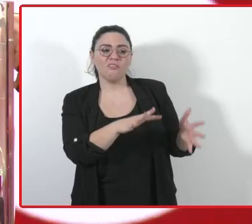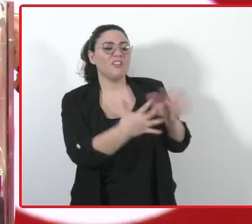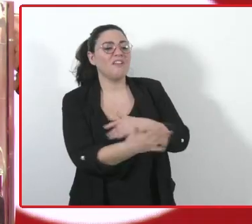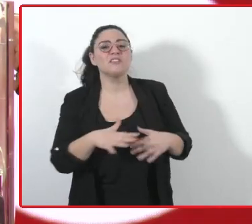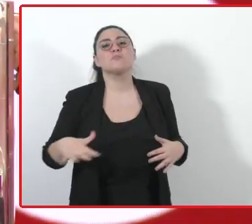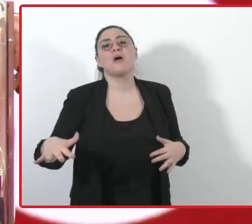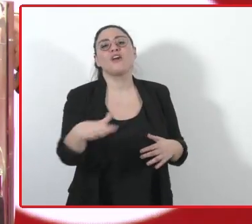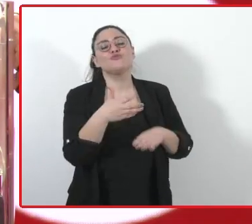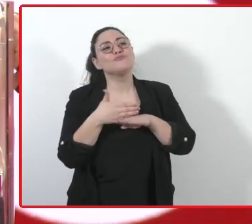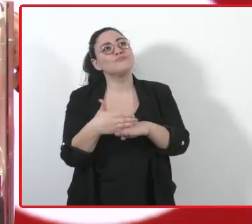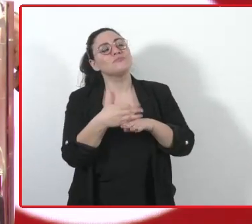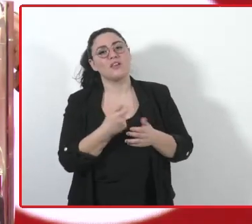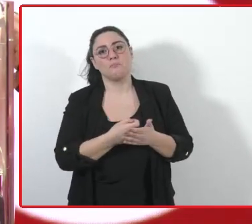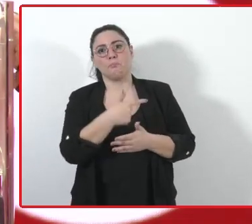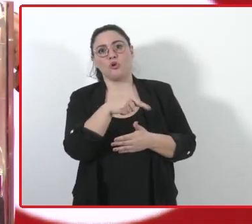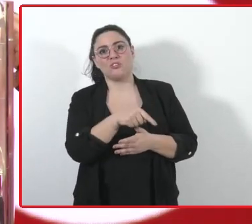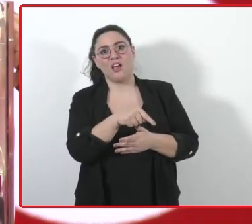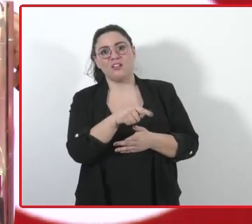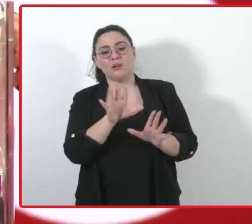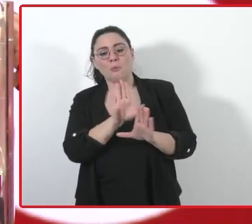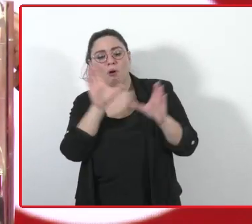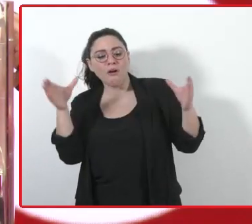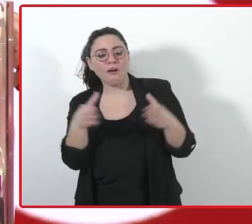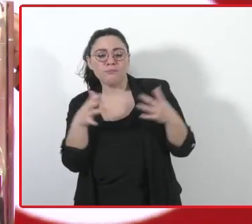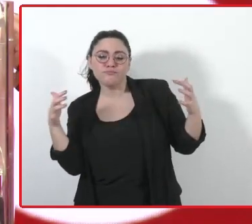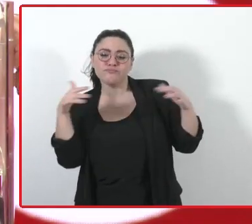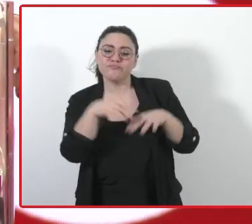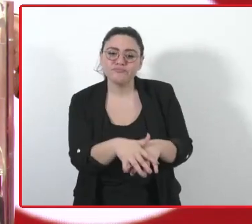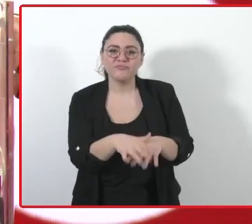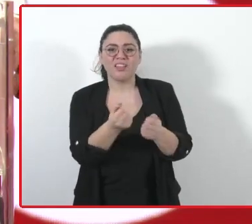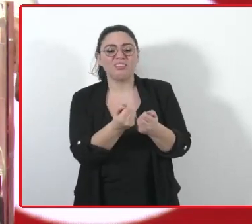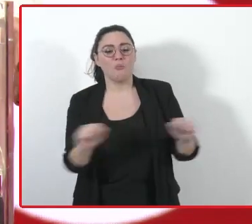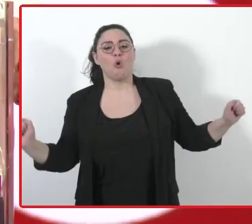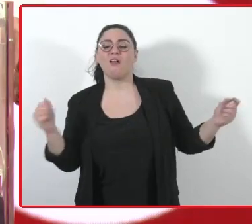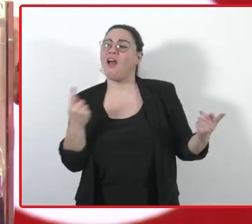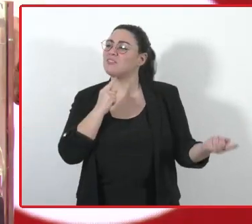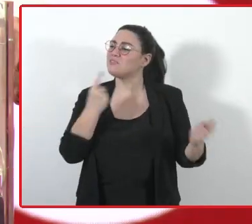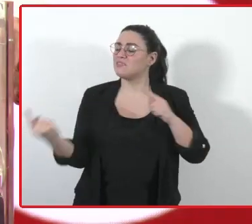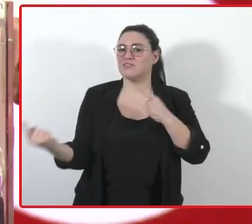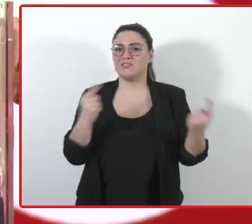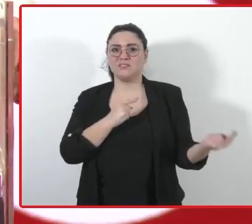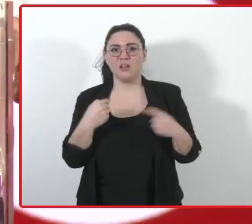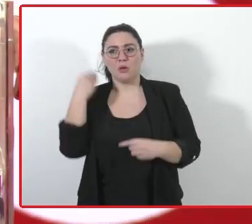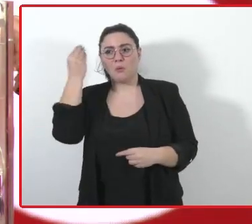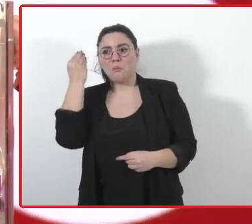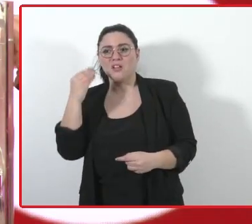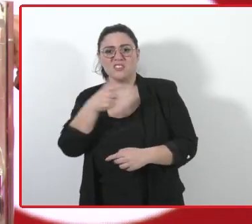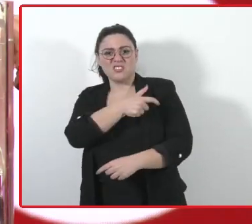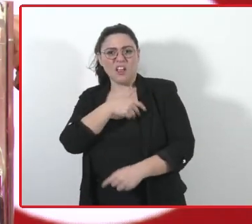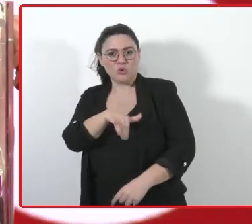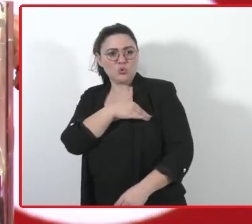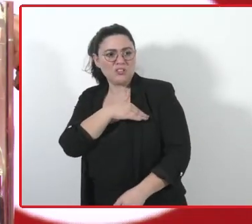è importante con le associazioni democratiche presenti nei territori penso all'ampi penso al sindacato